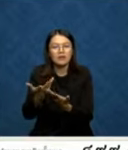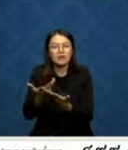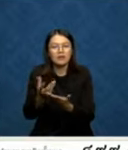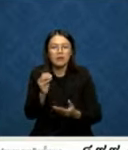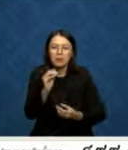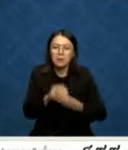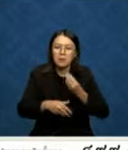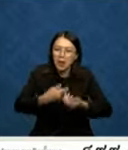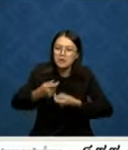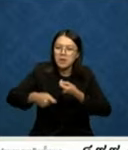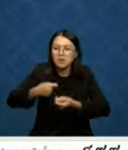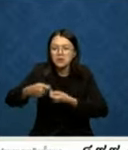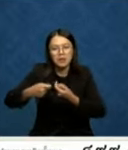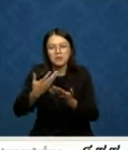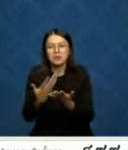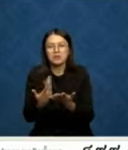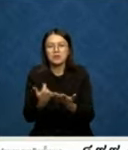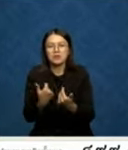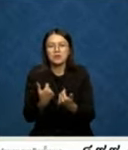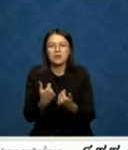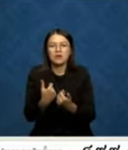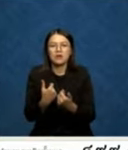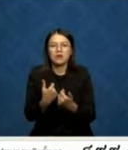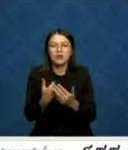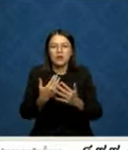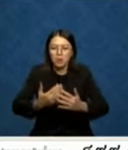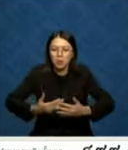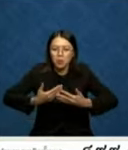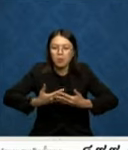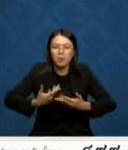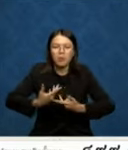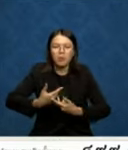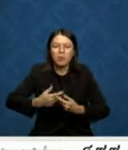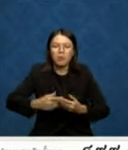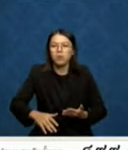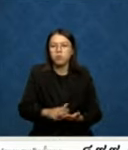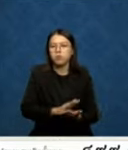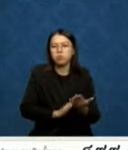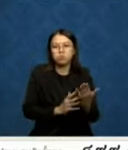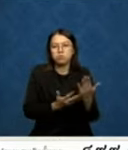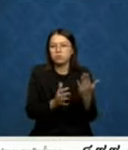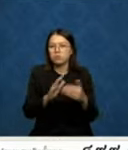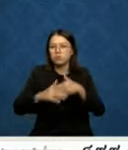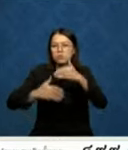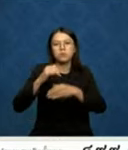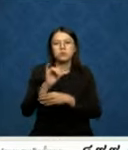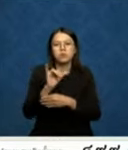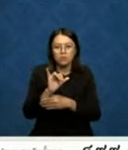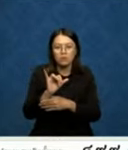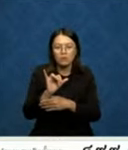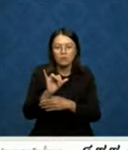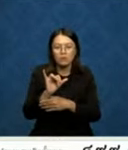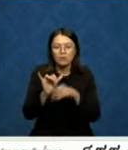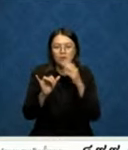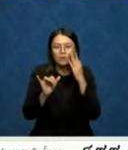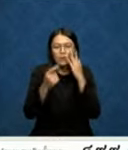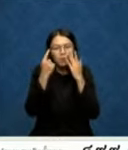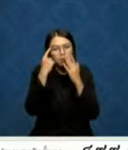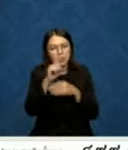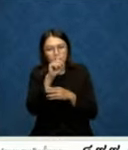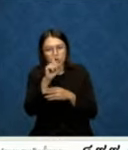งการดำเนินการทางด้านซัพพลายไซด์ในอนาคตได้ก็ตามทีอันนี้ผมอยากตั้งเป็น